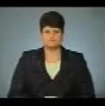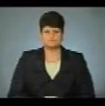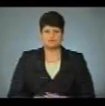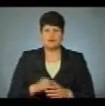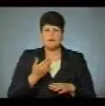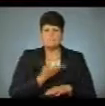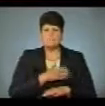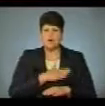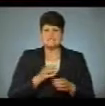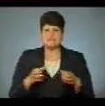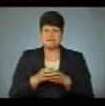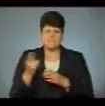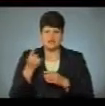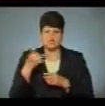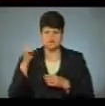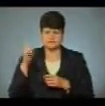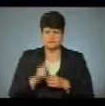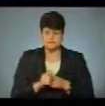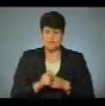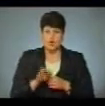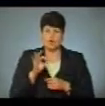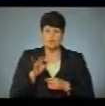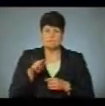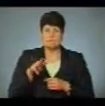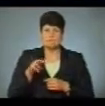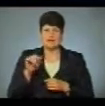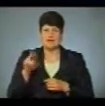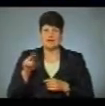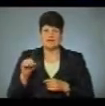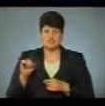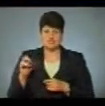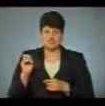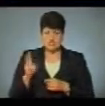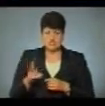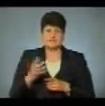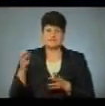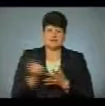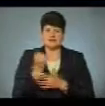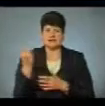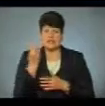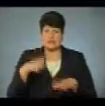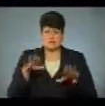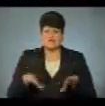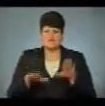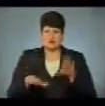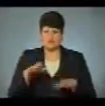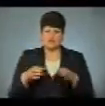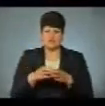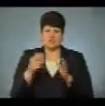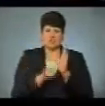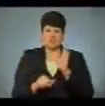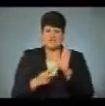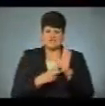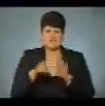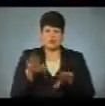Польська збірна вперше взяла участь у турнірі. Олександр Мілевчик з Поморського воєводства Польщі виборів 3-е місце у ваговій категорії 67